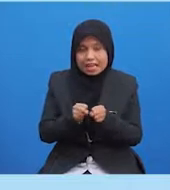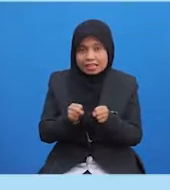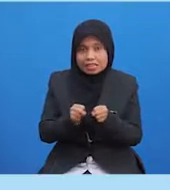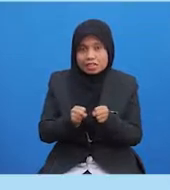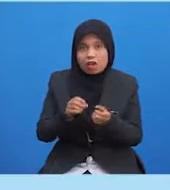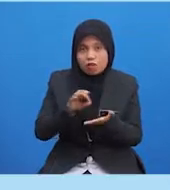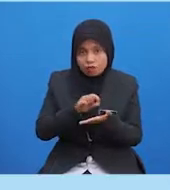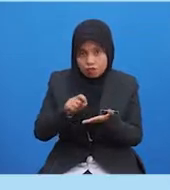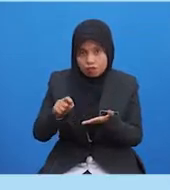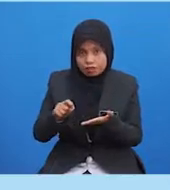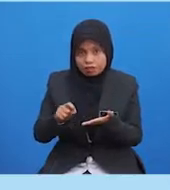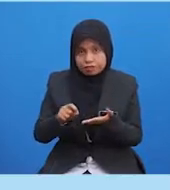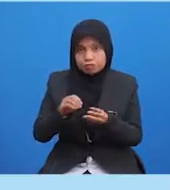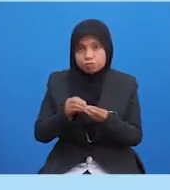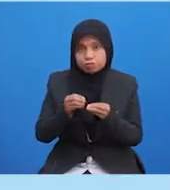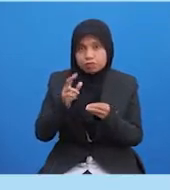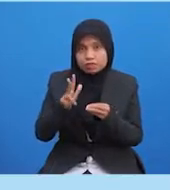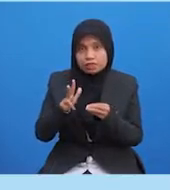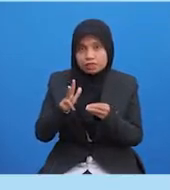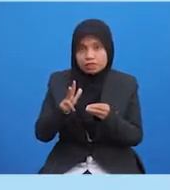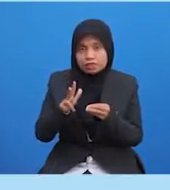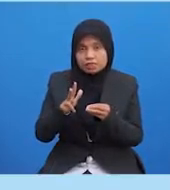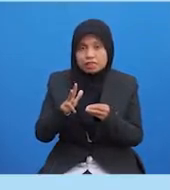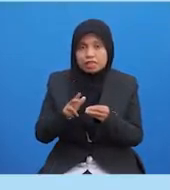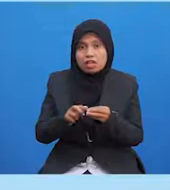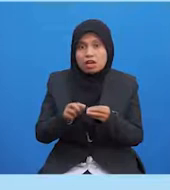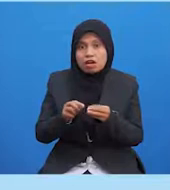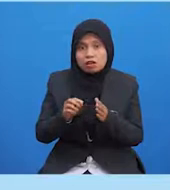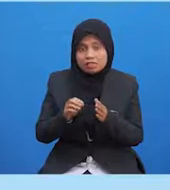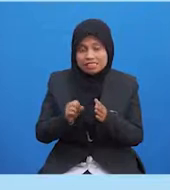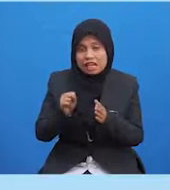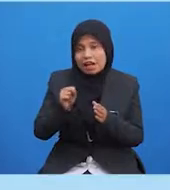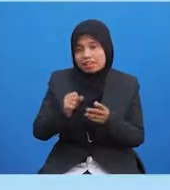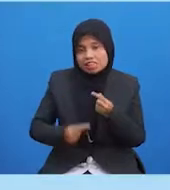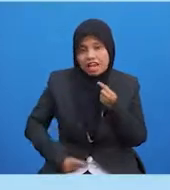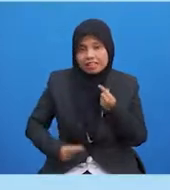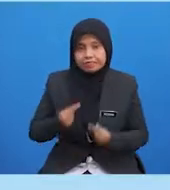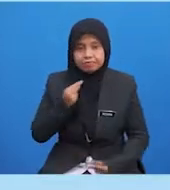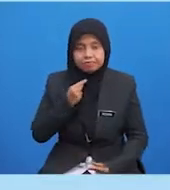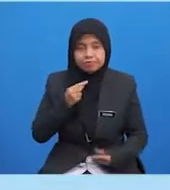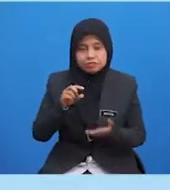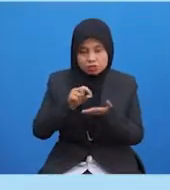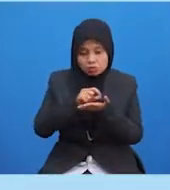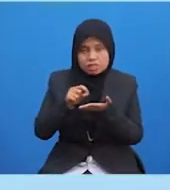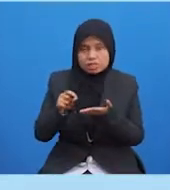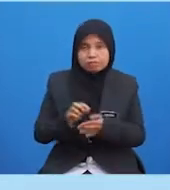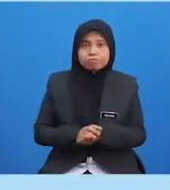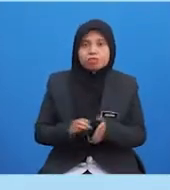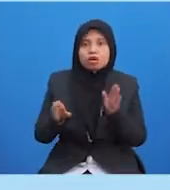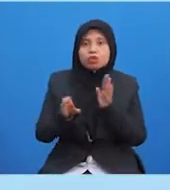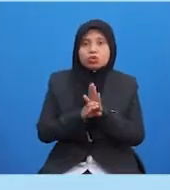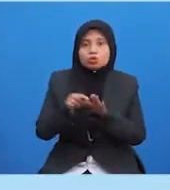size. Dan ketiga, style font atau font style. Mari kita lihat